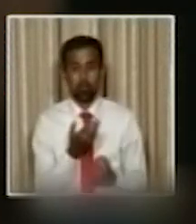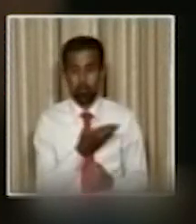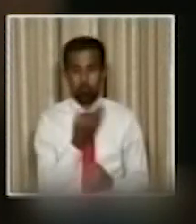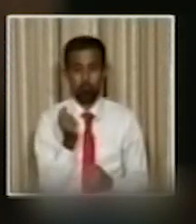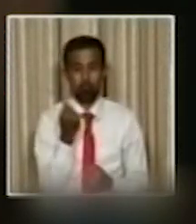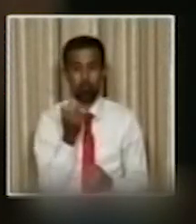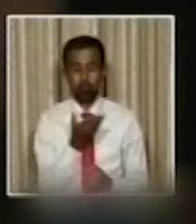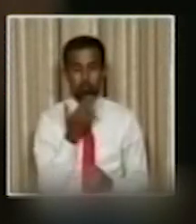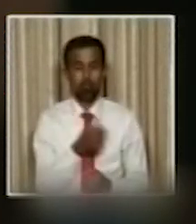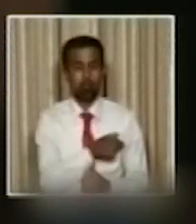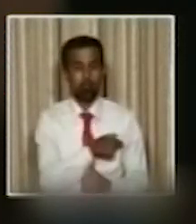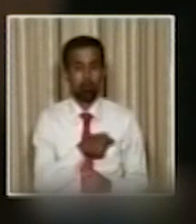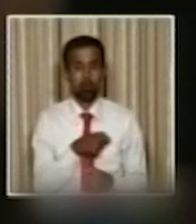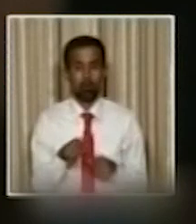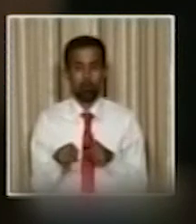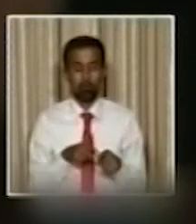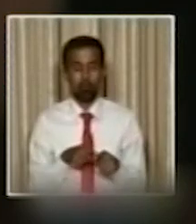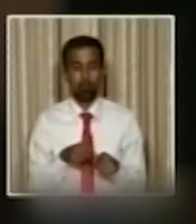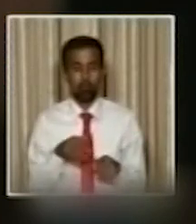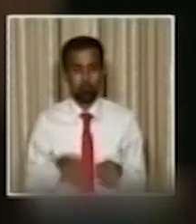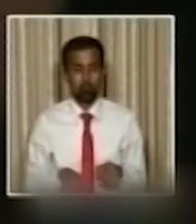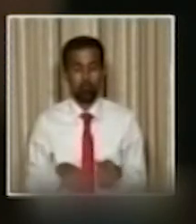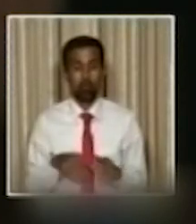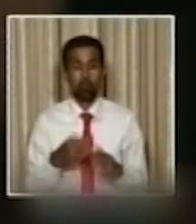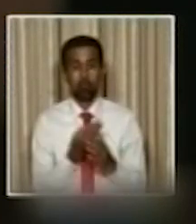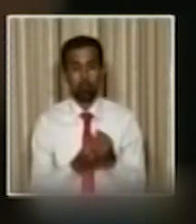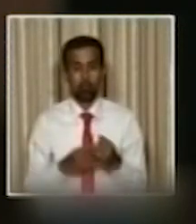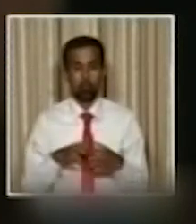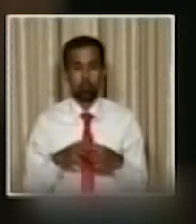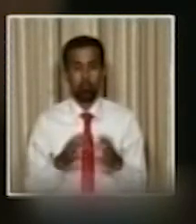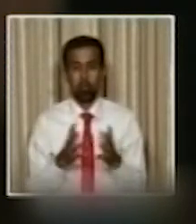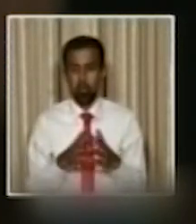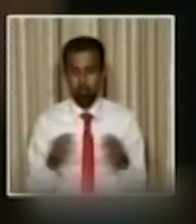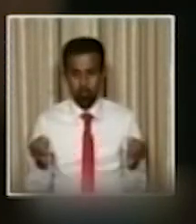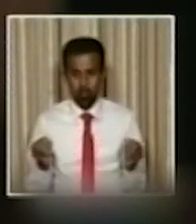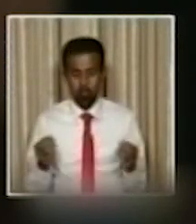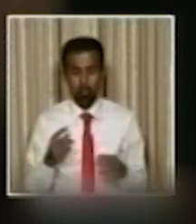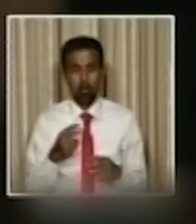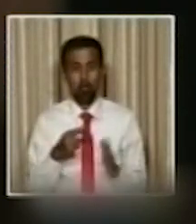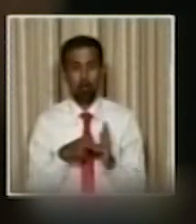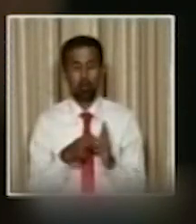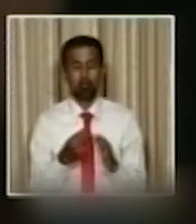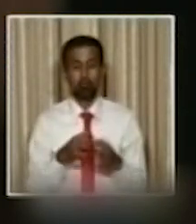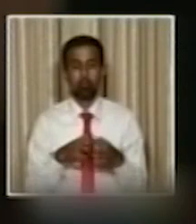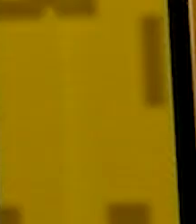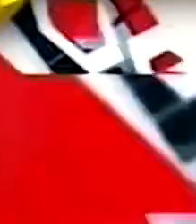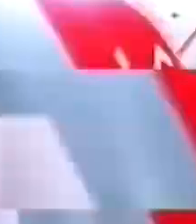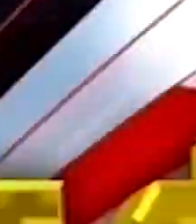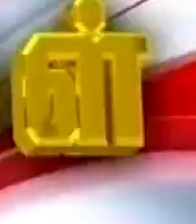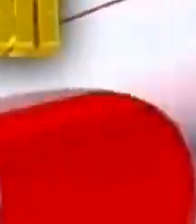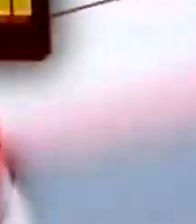நாட்டையும் இந்நாட்டில் இருக்கிற இனப்பிரச்சனையை முடிவுறுத்தி அதிகார பங்குக்கு ஒத்துழைப்பு தலைவராக நாங்கள் அவரை பார்க்க வேண்டும் என்று